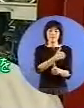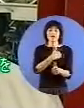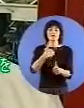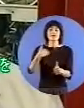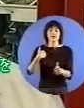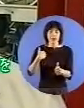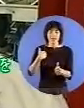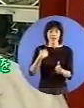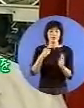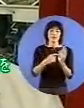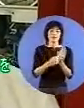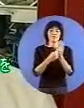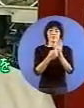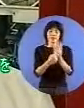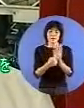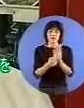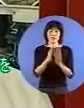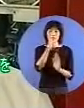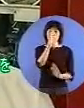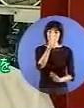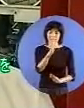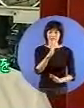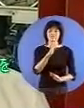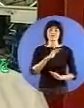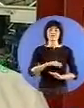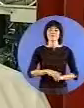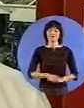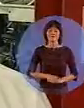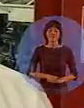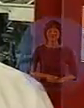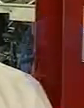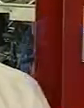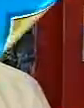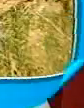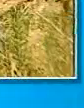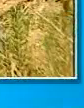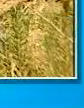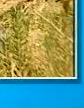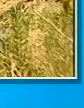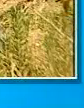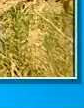るんだということを見せていただきたいなと思っています。